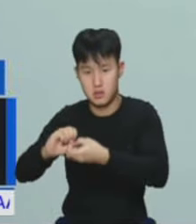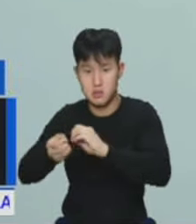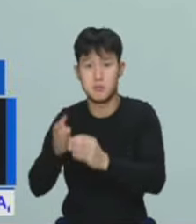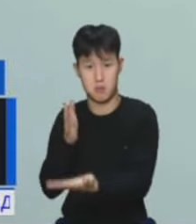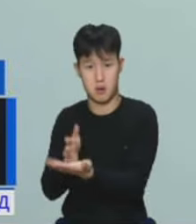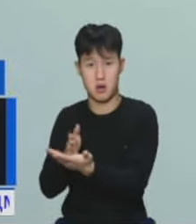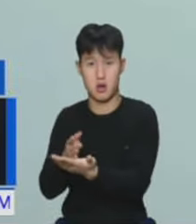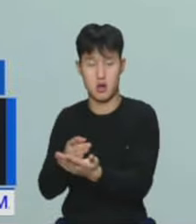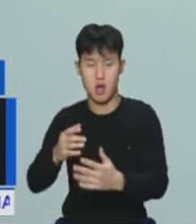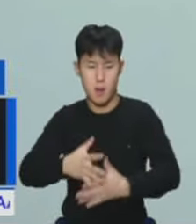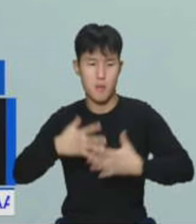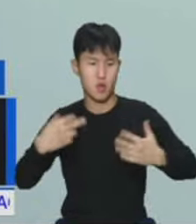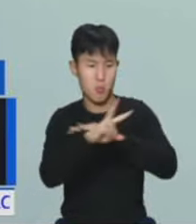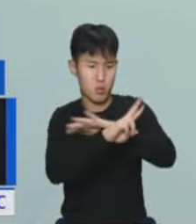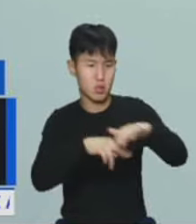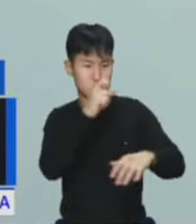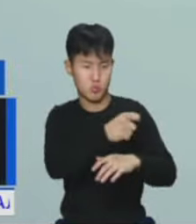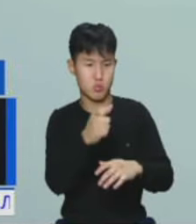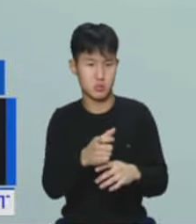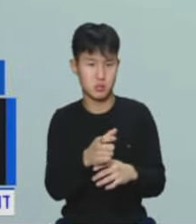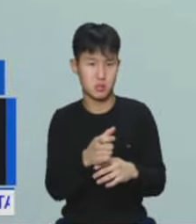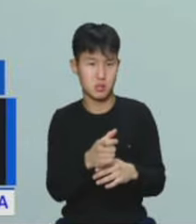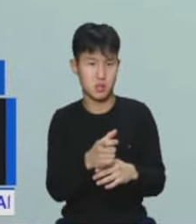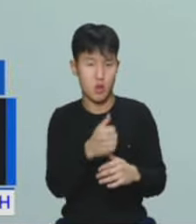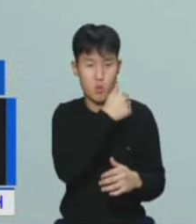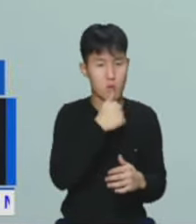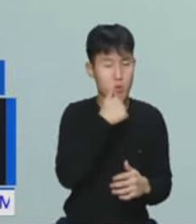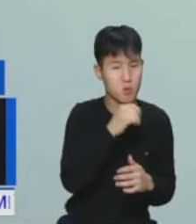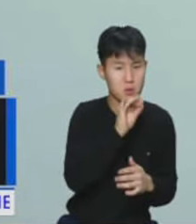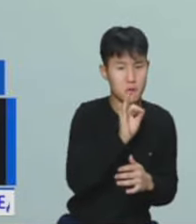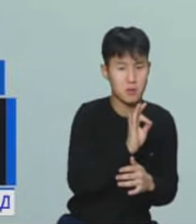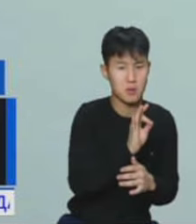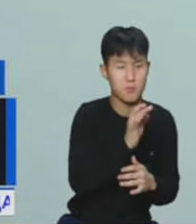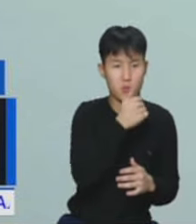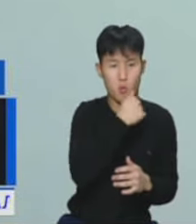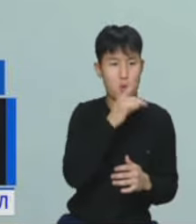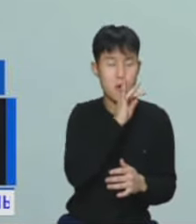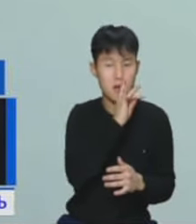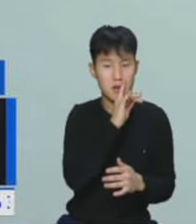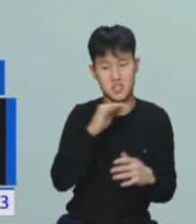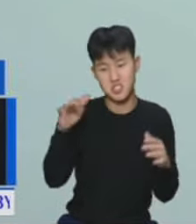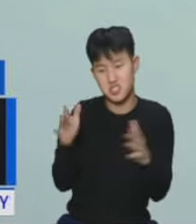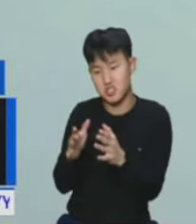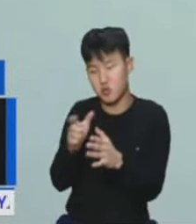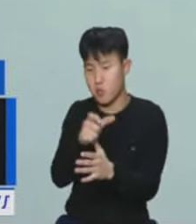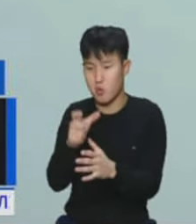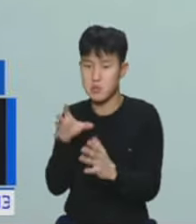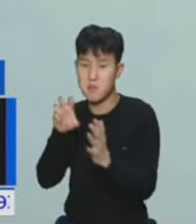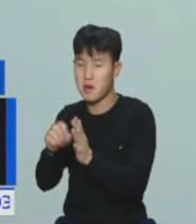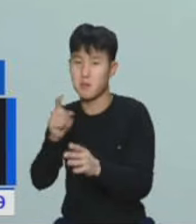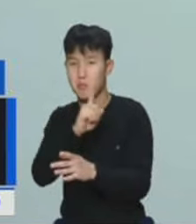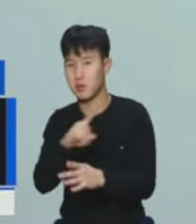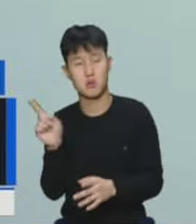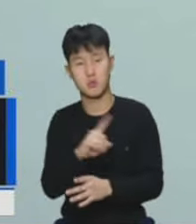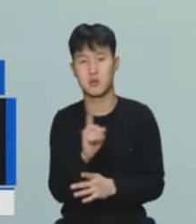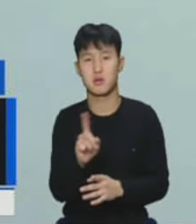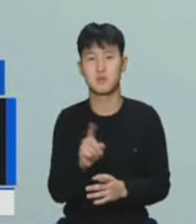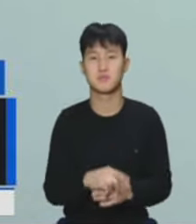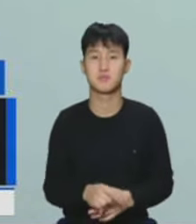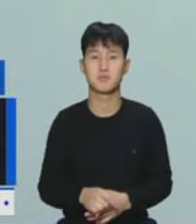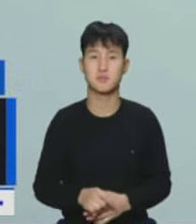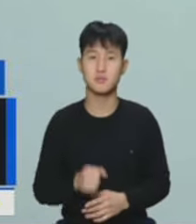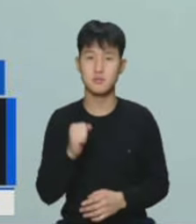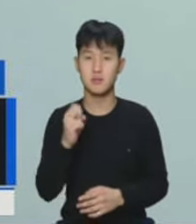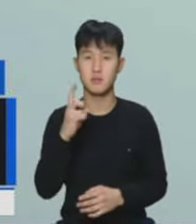гэж оо жижигүүдийг нэг баахан сүр дуулаа бити болчоосаа гэж бодож байна. А энэ саяны ярьсан зүйлүүд дээр нэхийт гээд одоо тэр анамын л